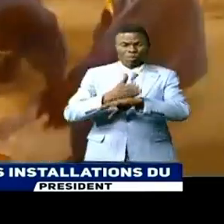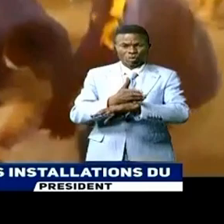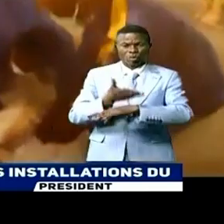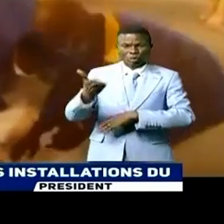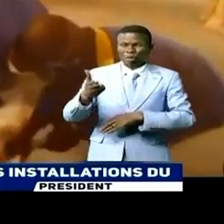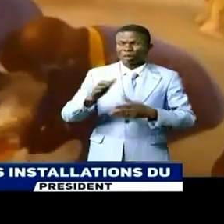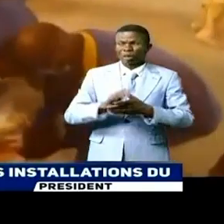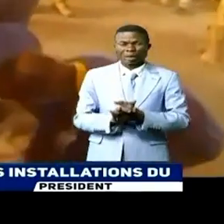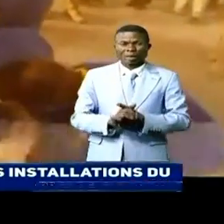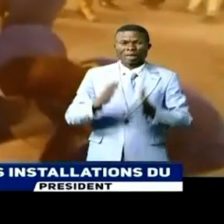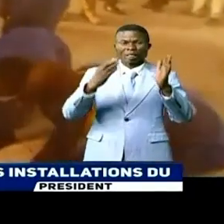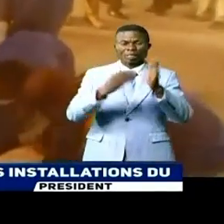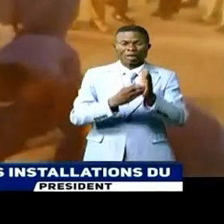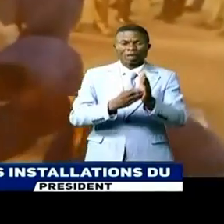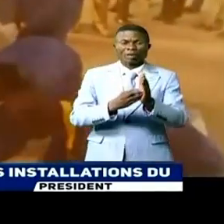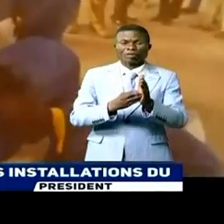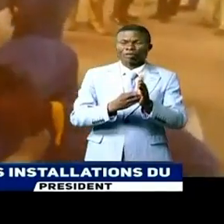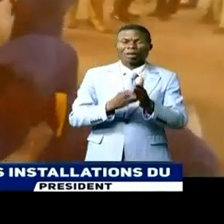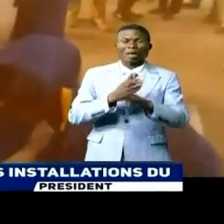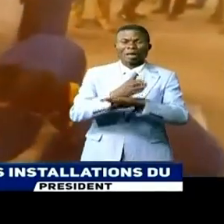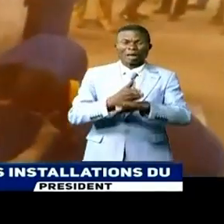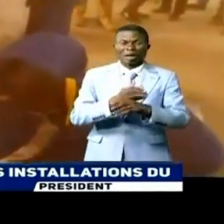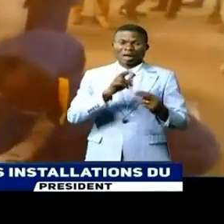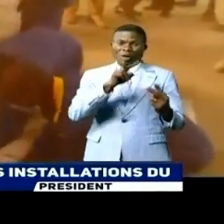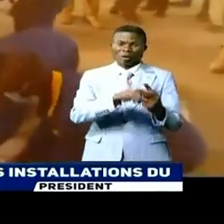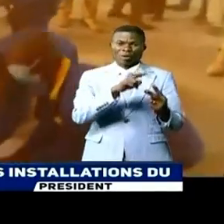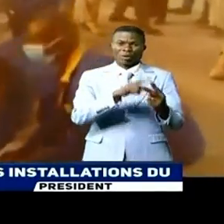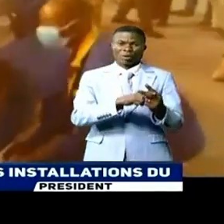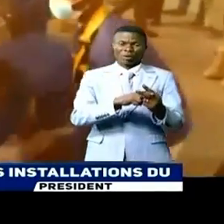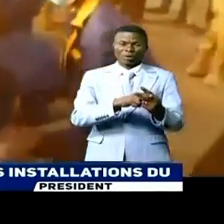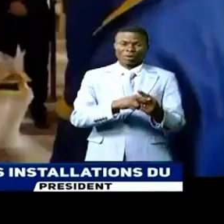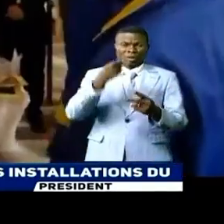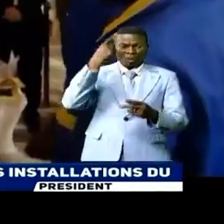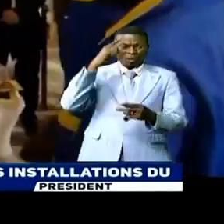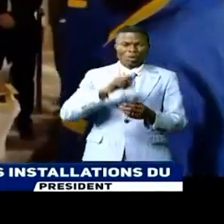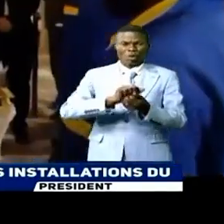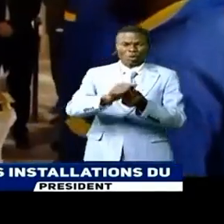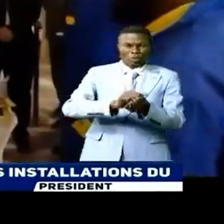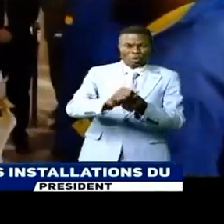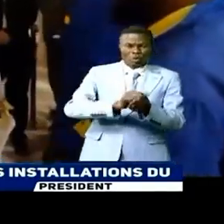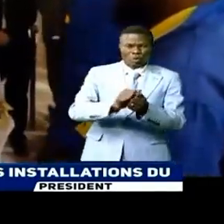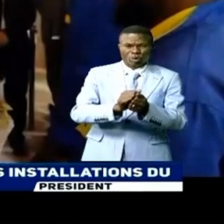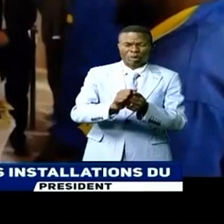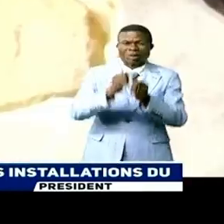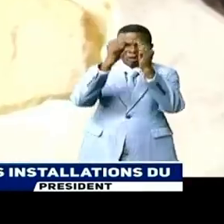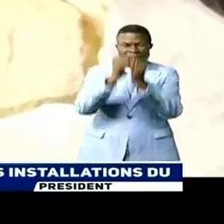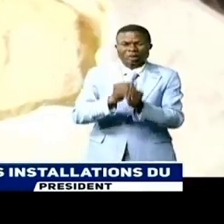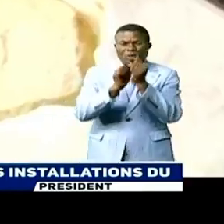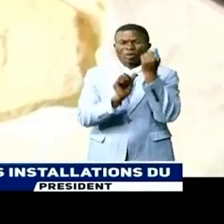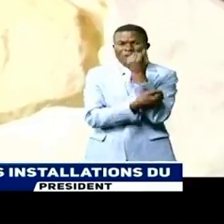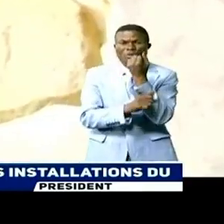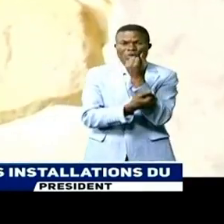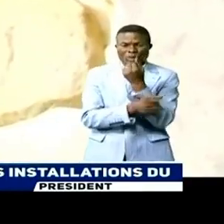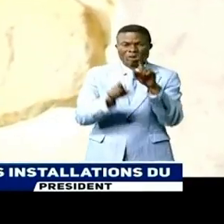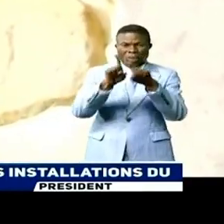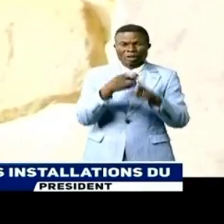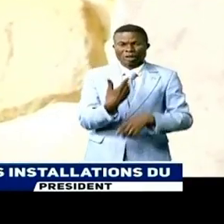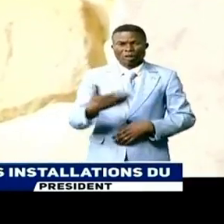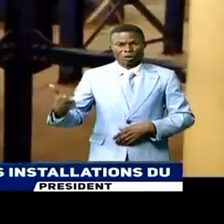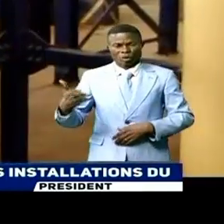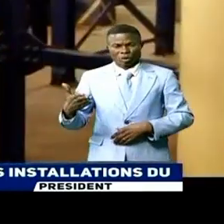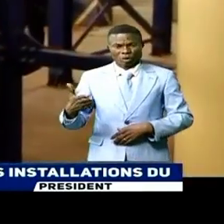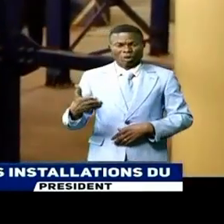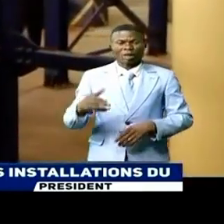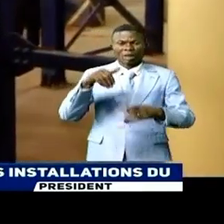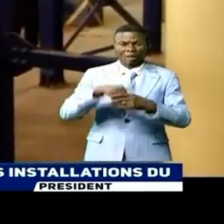neuf au total réserver uniquement pour le moulinage des maïs soja et autres produits qui interviennent